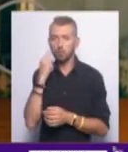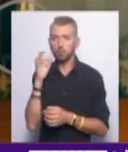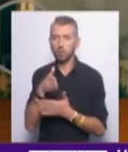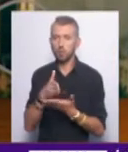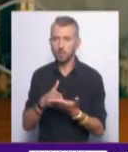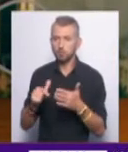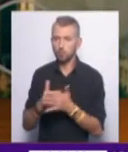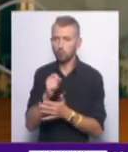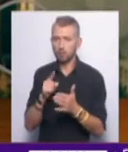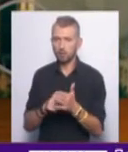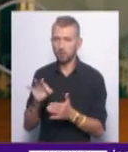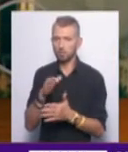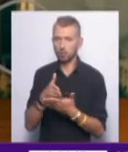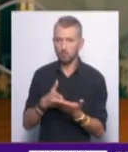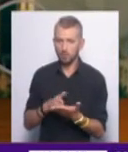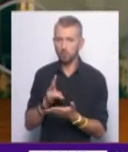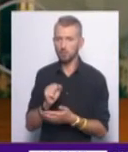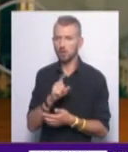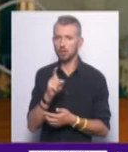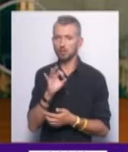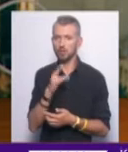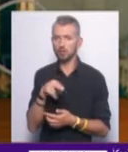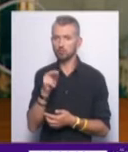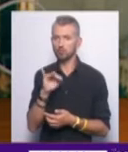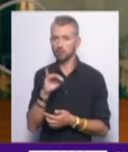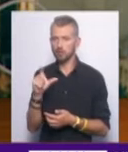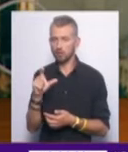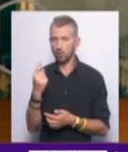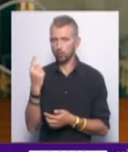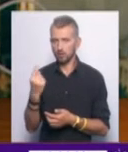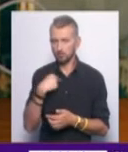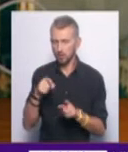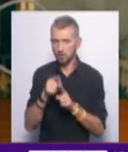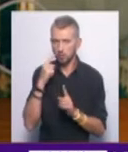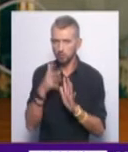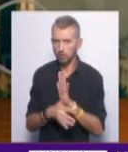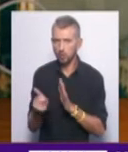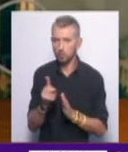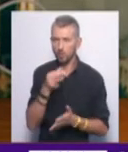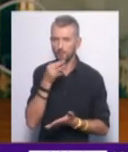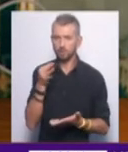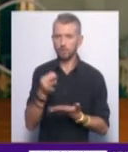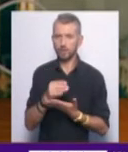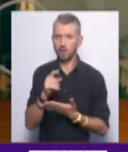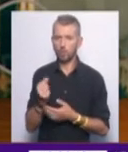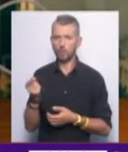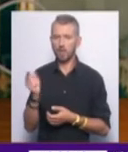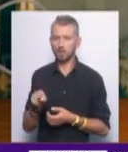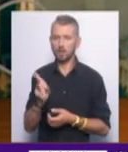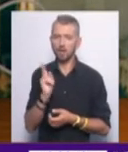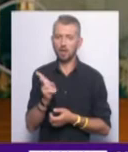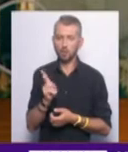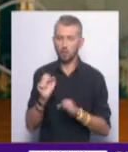знову питання у нас з приводу хлібу на зодчих один. Я так розумію, що відповідального за те, хто